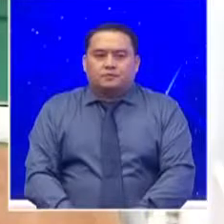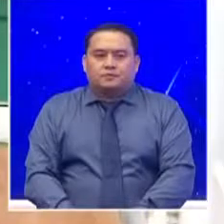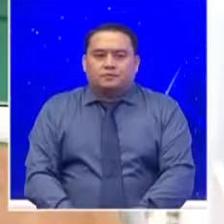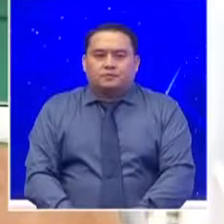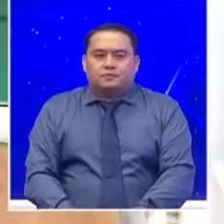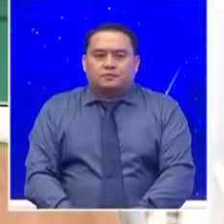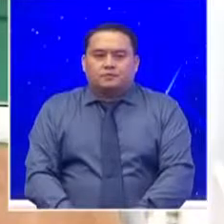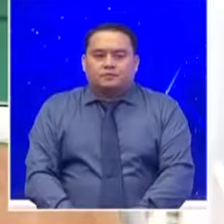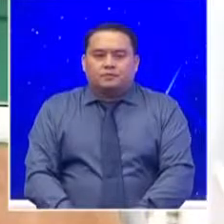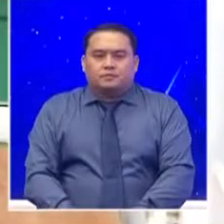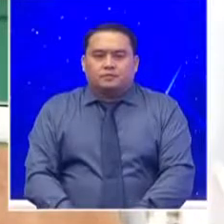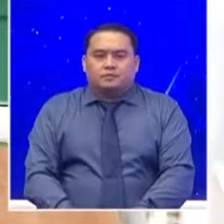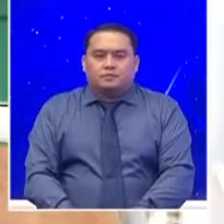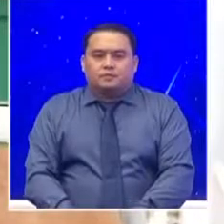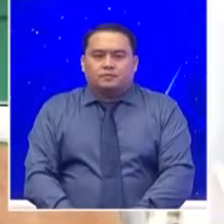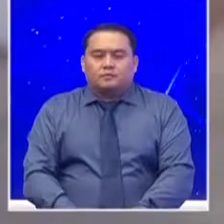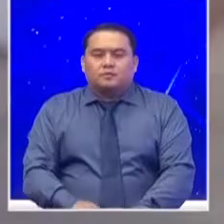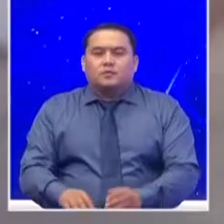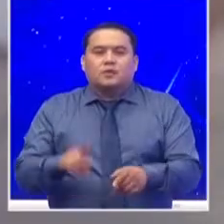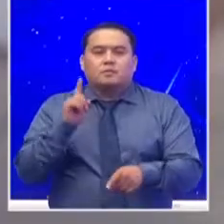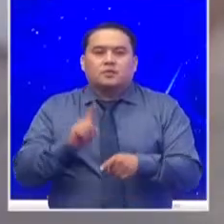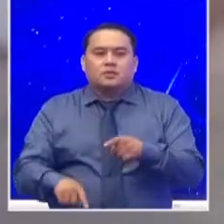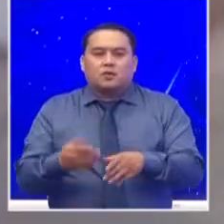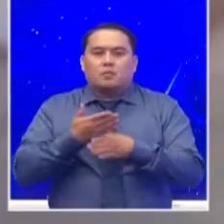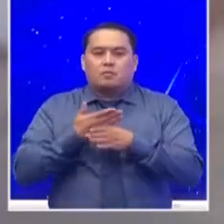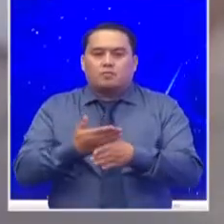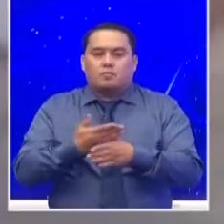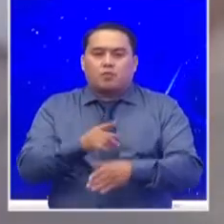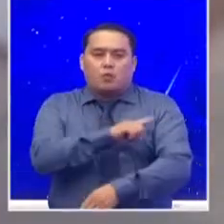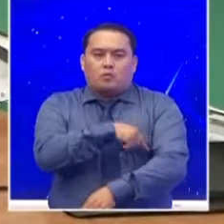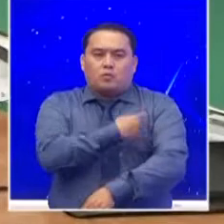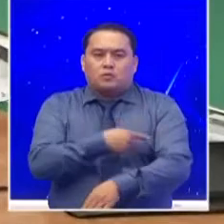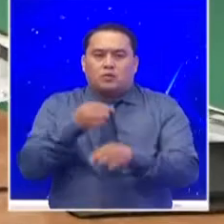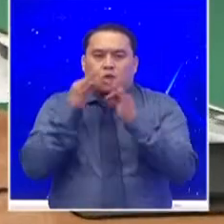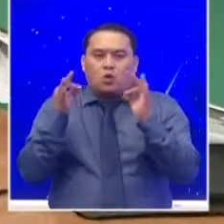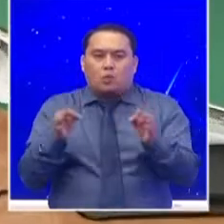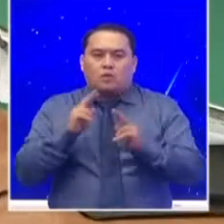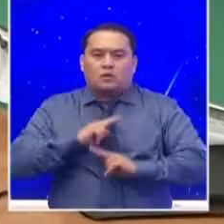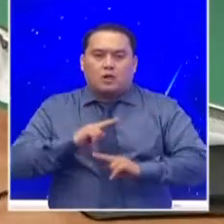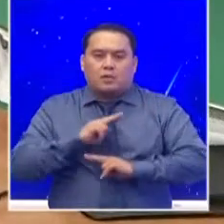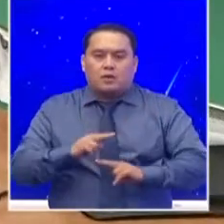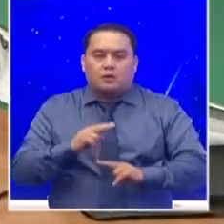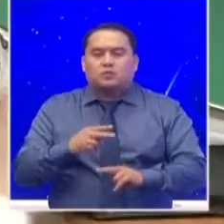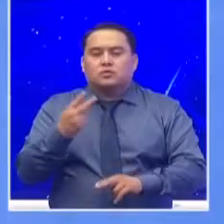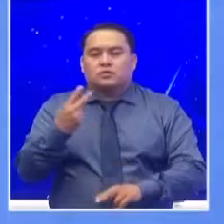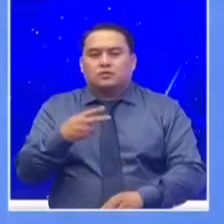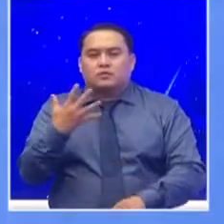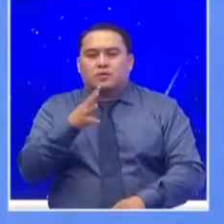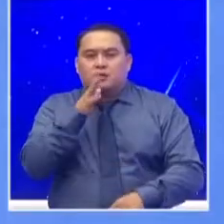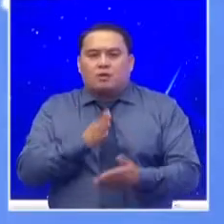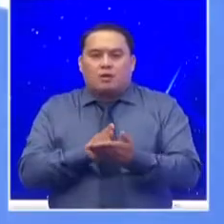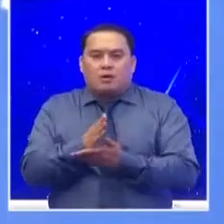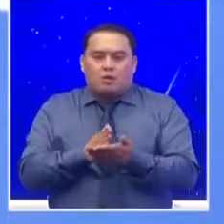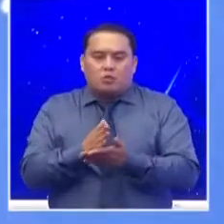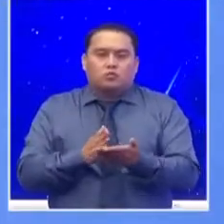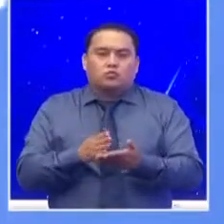Берег Тулегенов – фельдшер областной станции скорой неотложной помощи. Опытный работник со стажем в четверть века всецело отдал